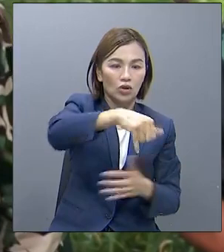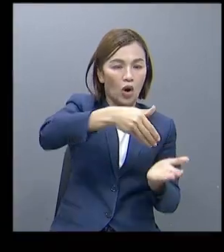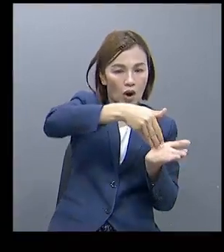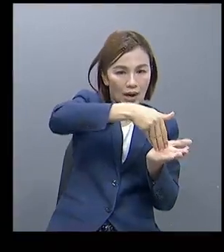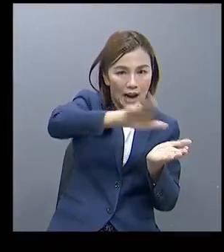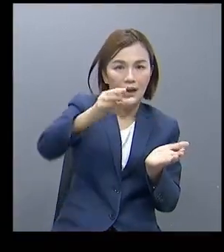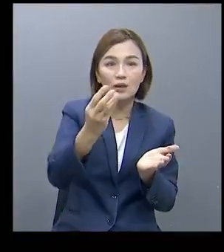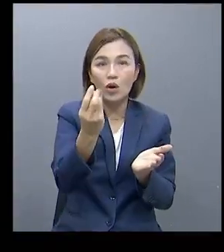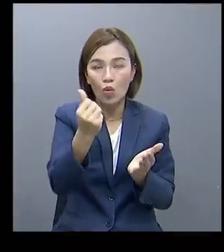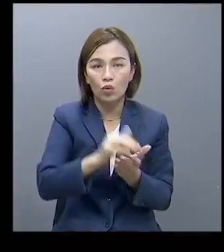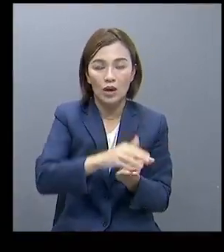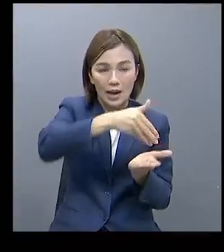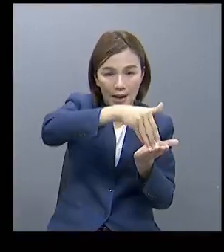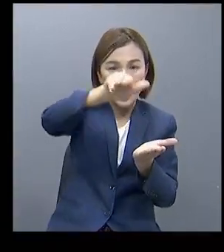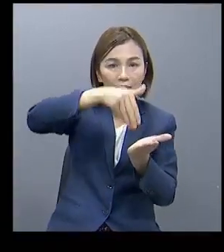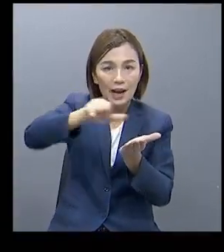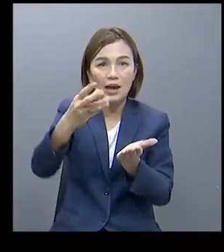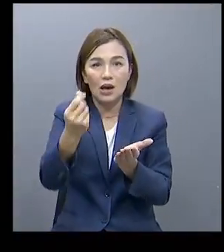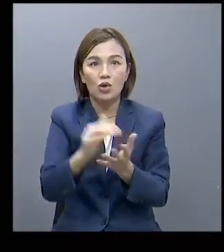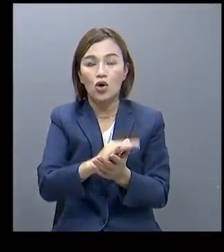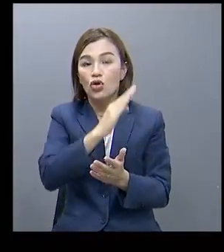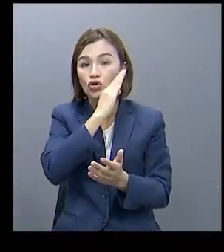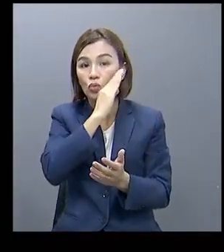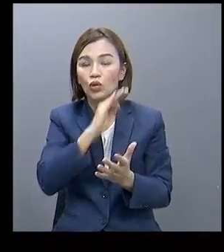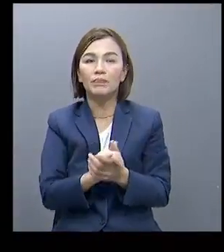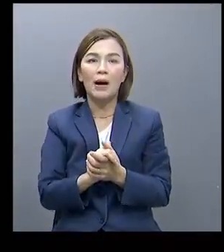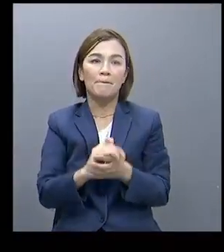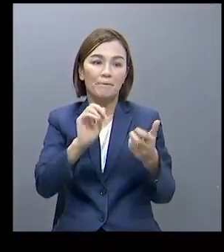ให้เร็วที่สุดแล้วก็ถ้าเกิดความเสียหายก็ต้องช่วยเหลือให้เร็